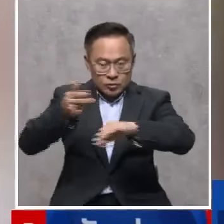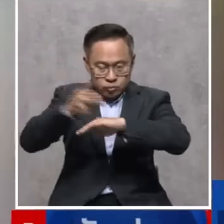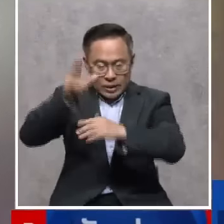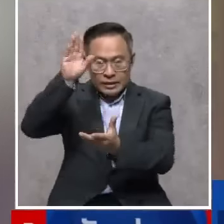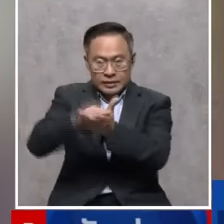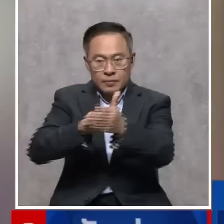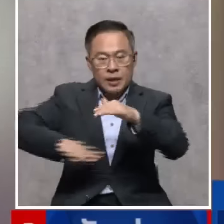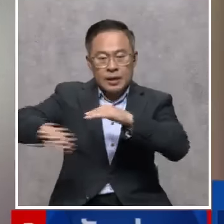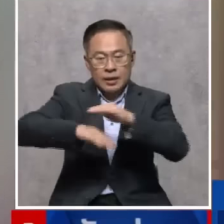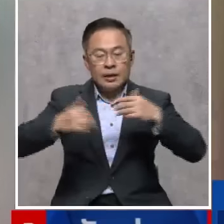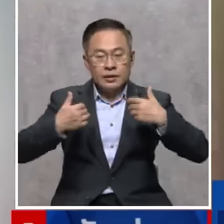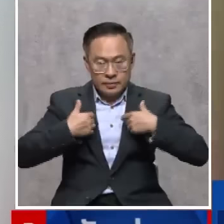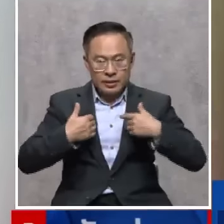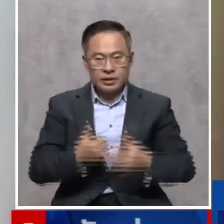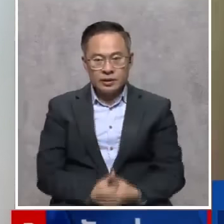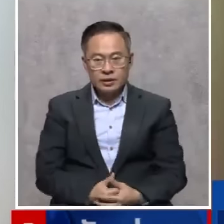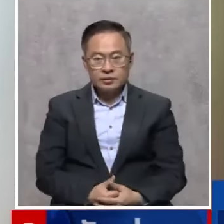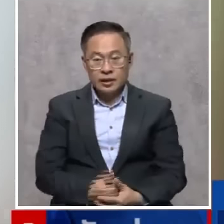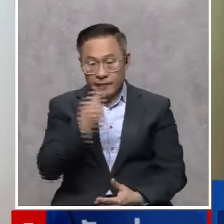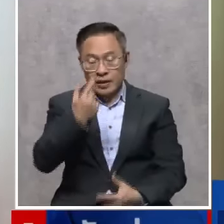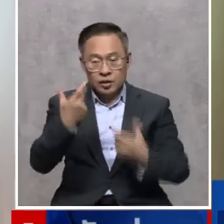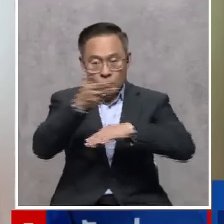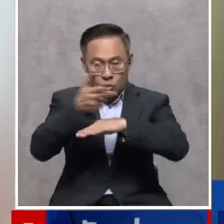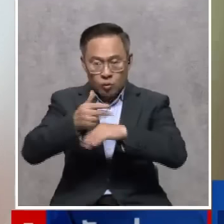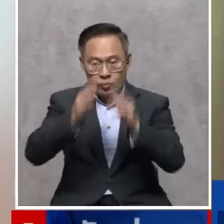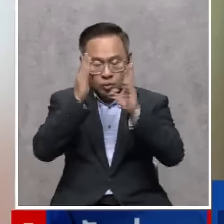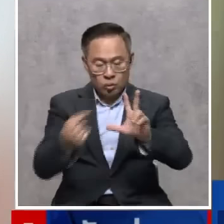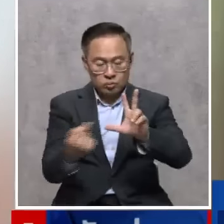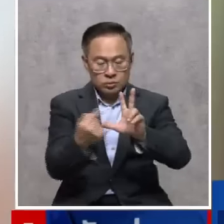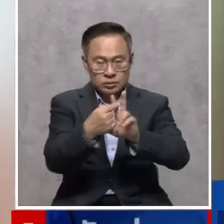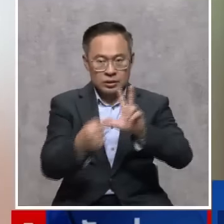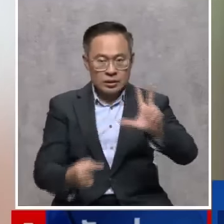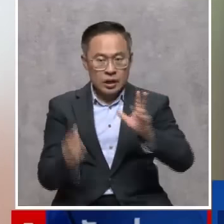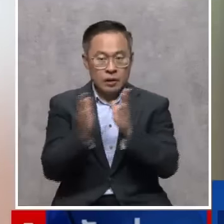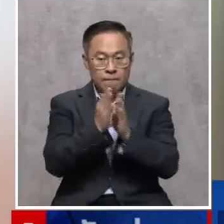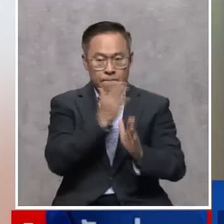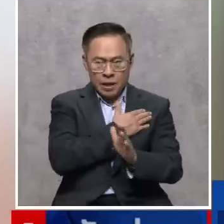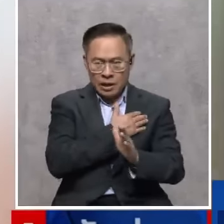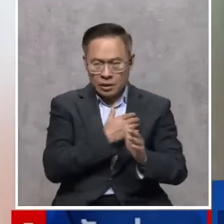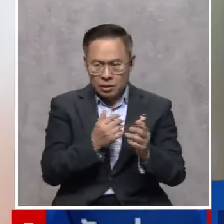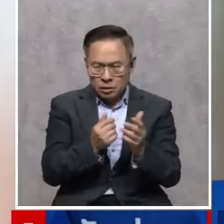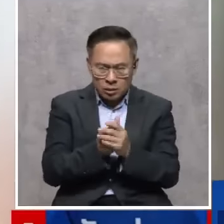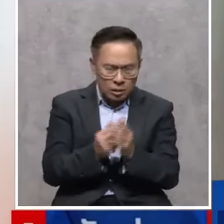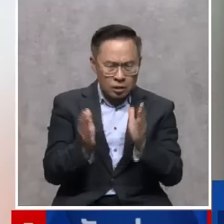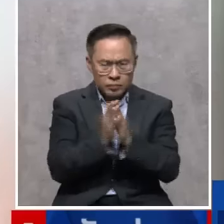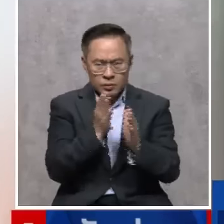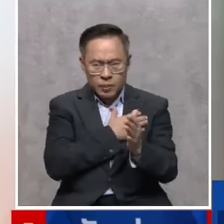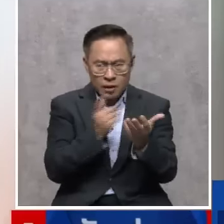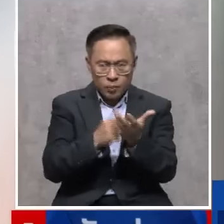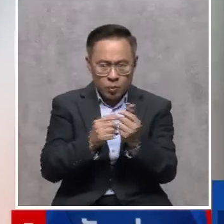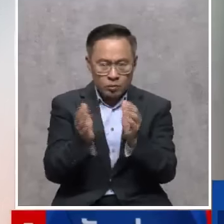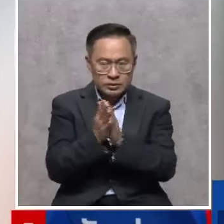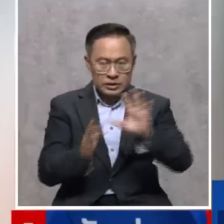าดเจ็บสาหัสแล้วในคลิปเนี่ยจะเห็นได้ว่ามีพระแล้วก็มีคฤหัส